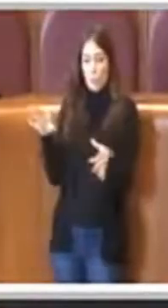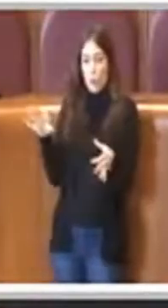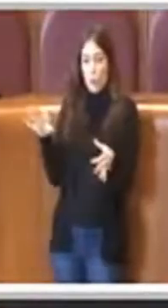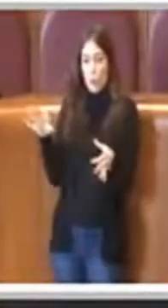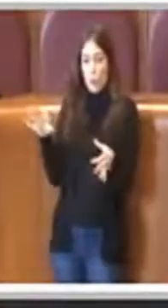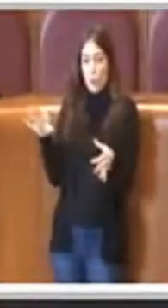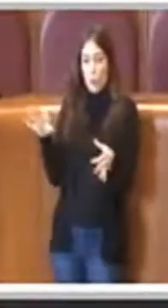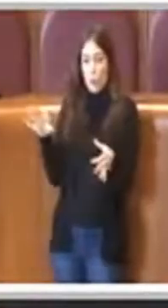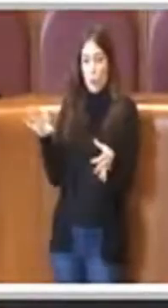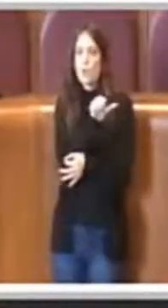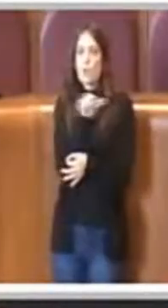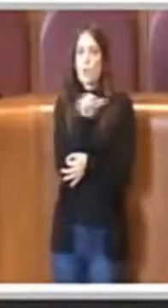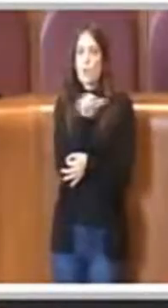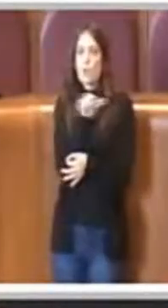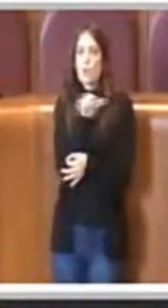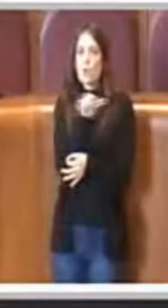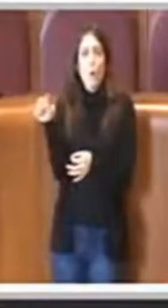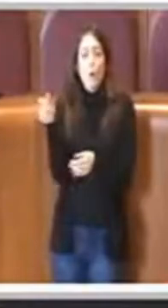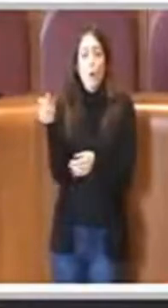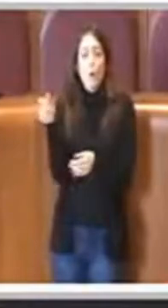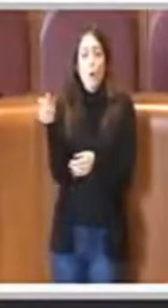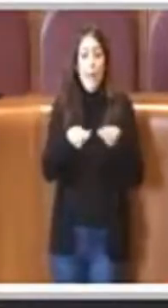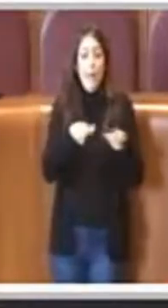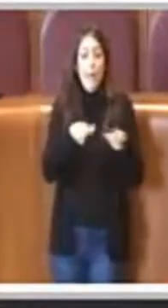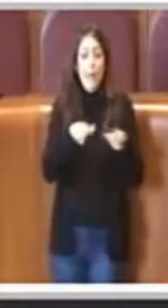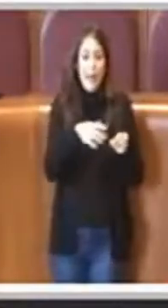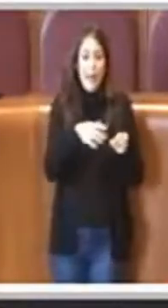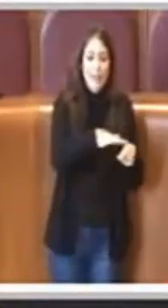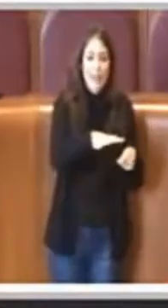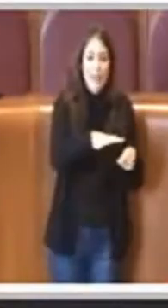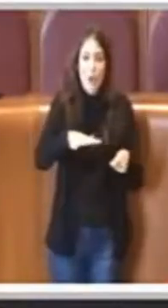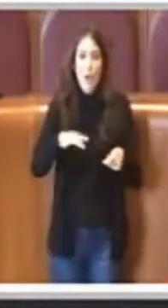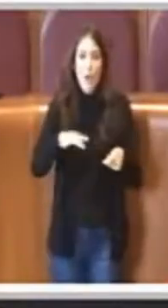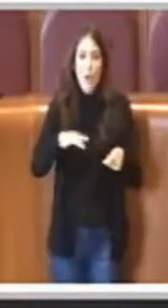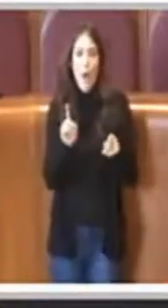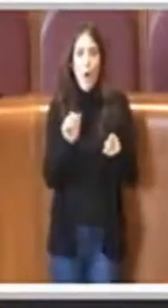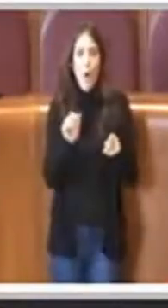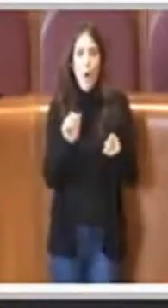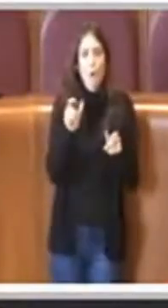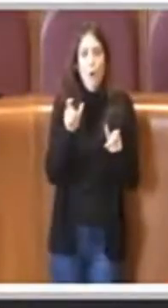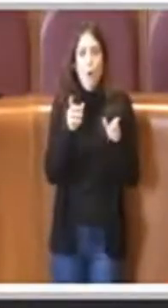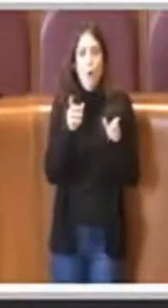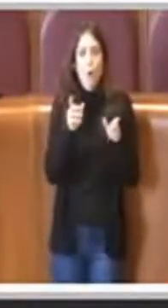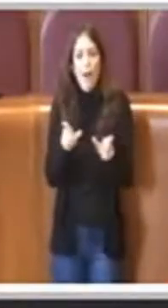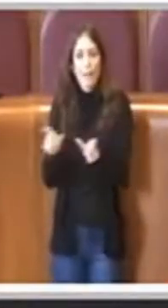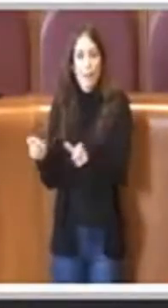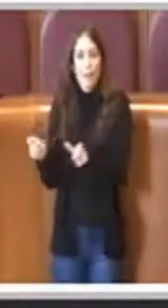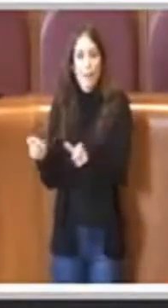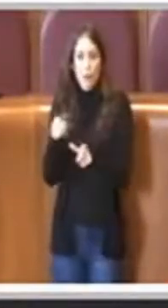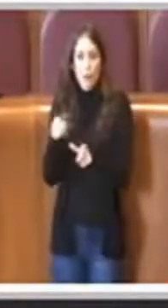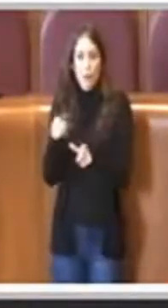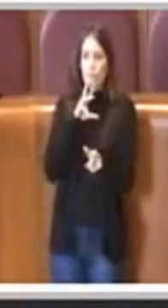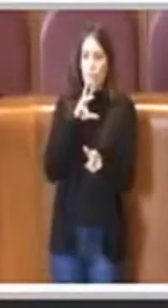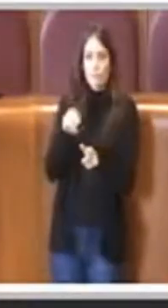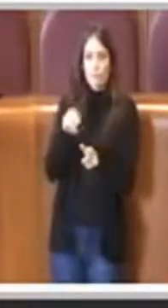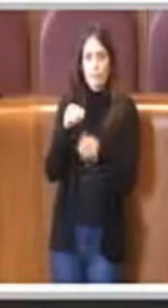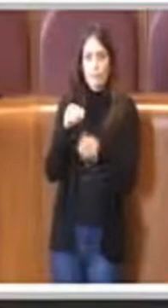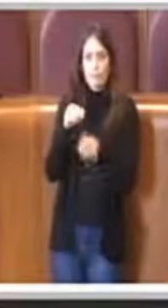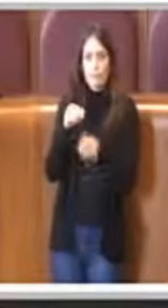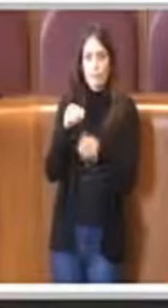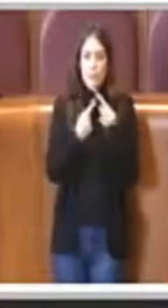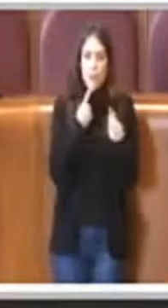siano non solo per quanto riguarda i mercati rionali e tutte le altre categorie già citate nel discorso introduttivo